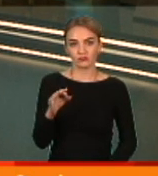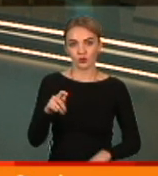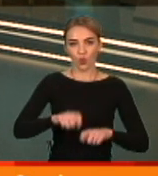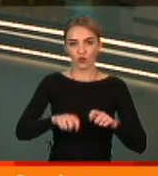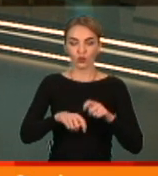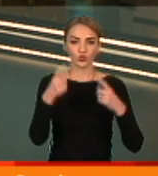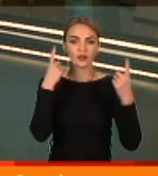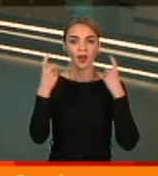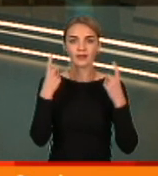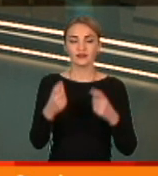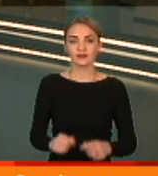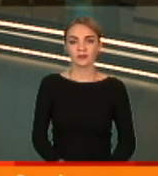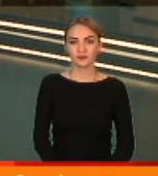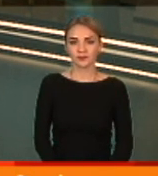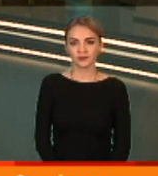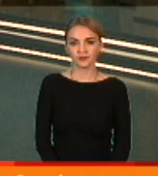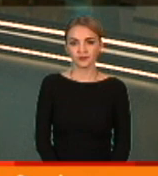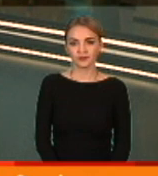даних?